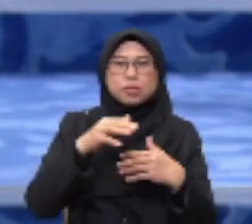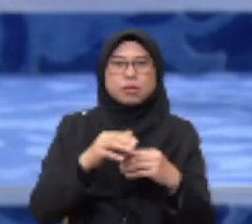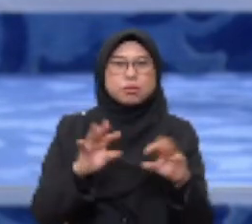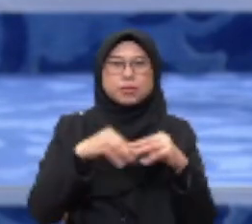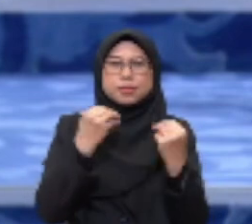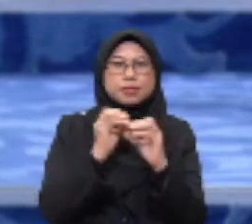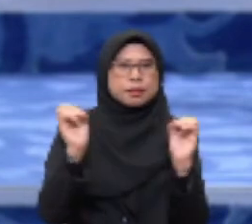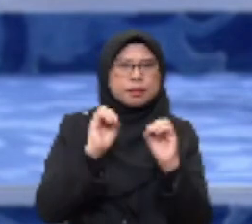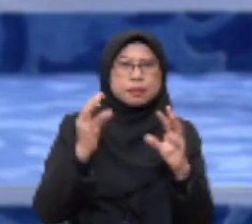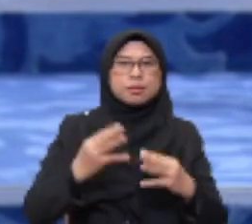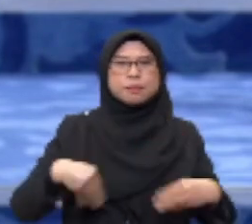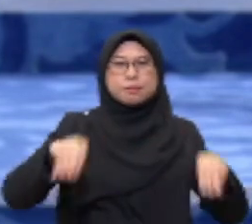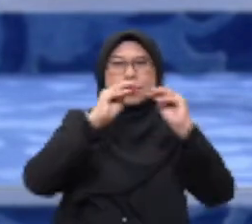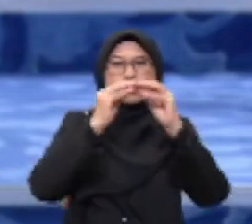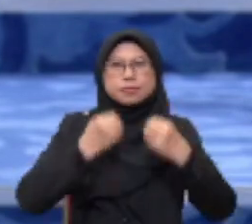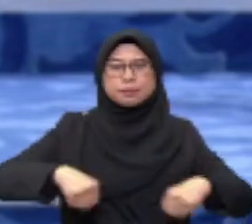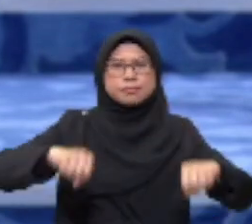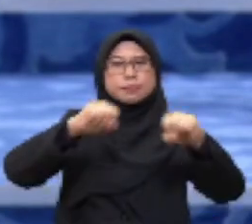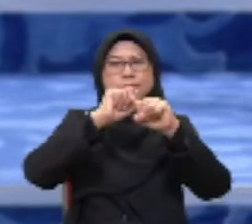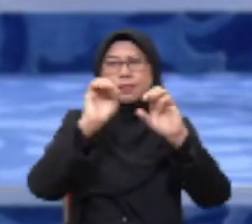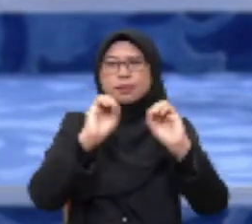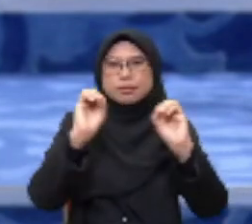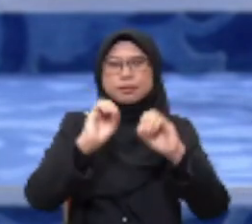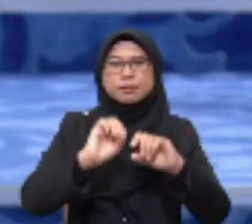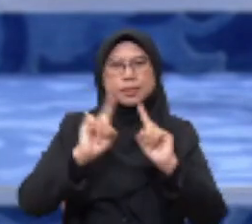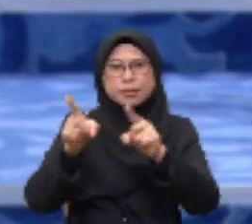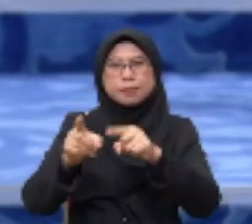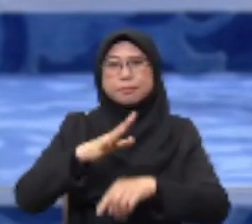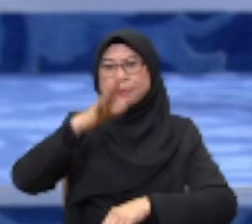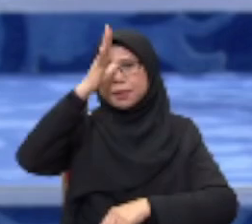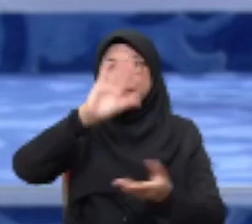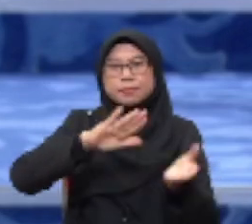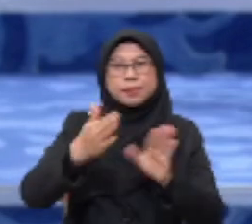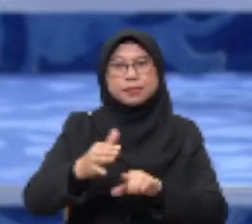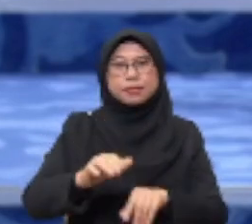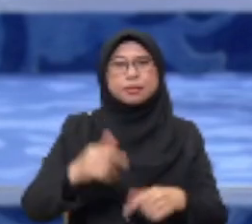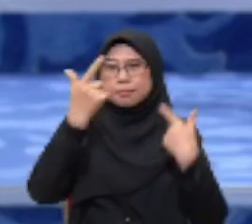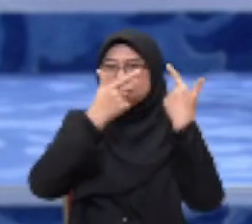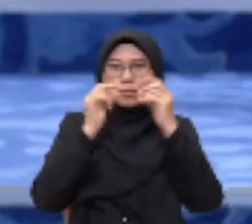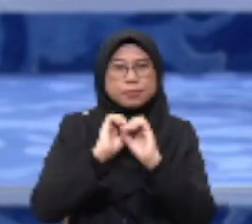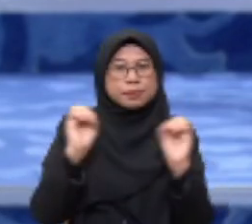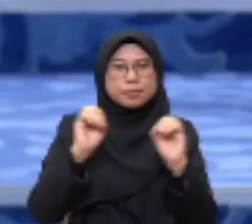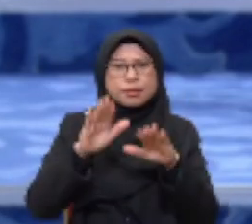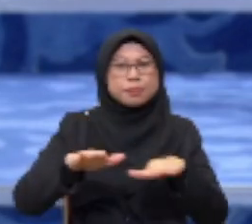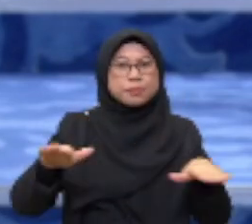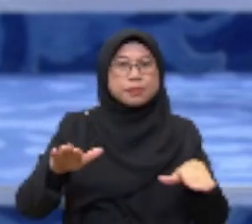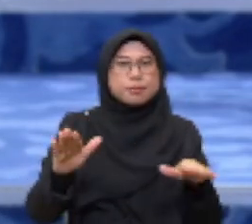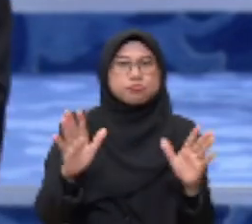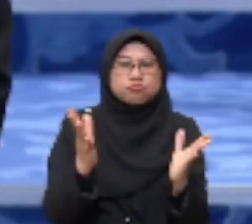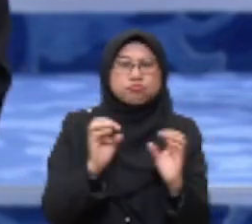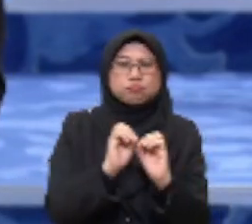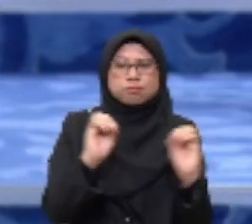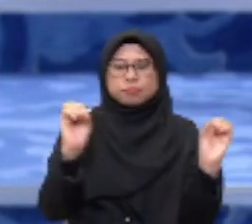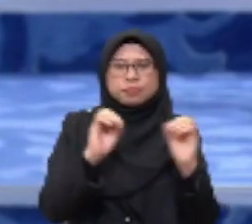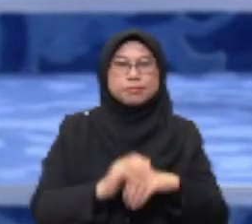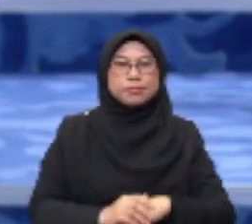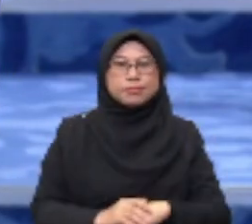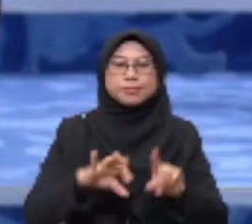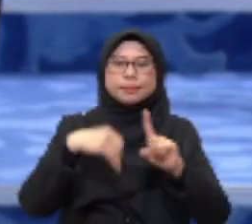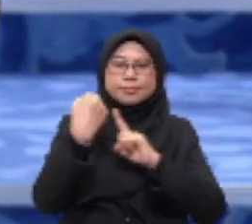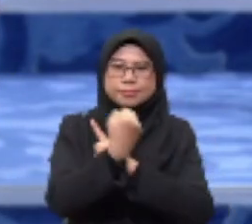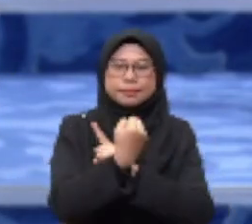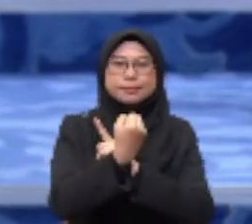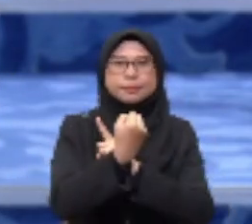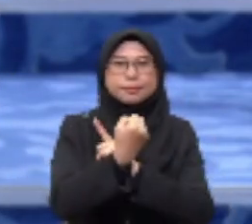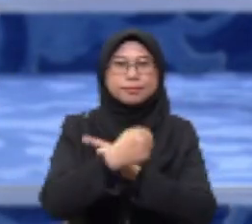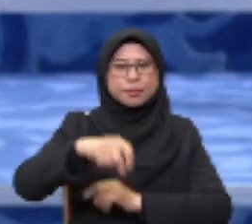pergi, masjid dia tak pergi, adik-beradik dia tak pergi, mak ayah dia meninggal pun dia tak melawat. Ya, dan keadaan inilah yang